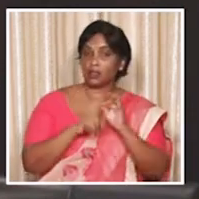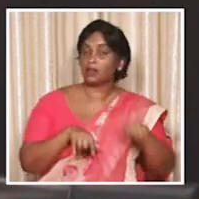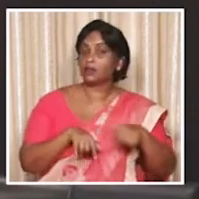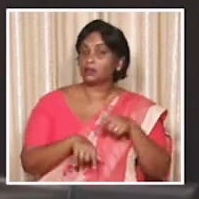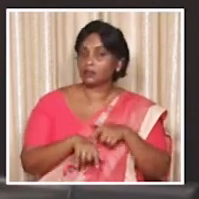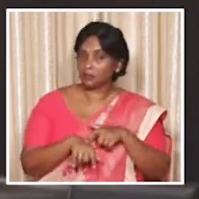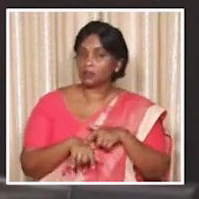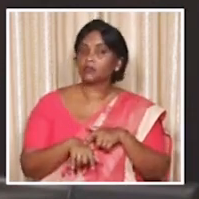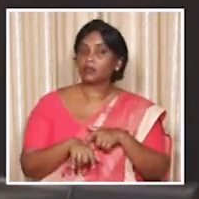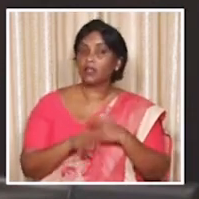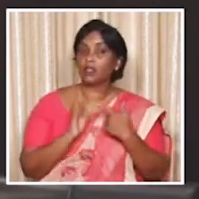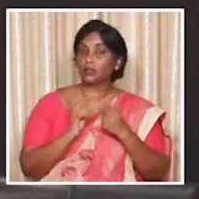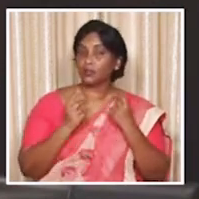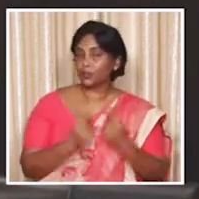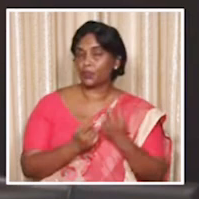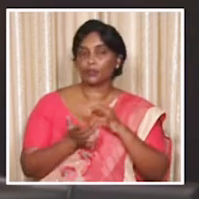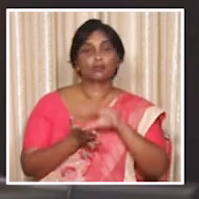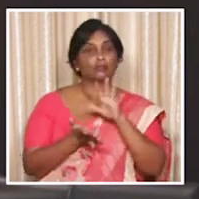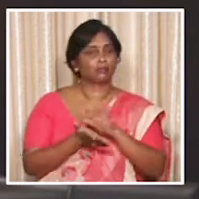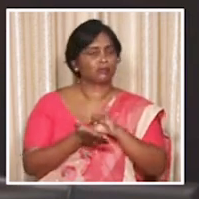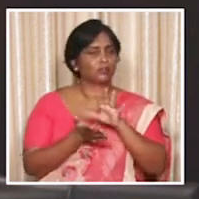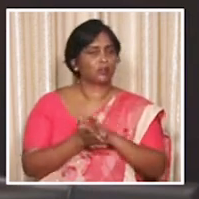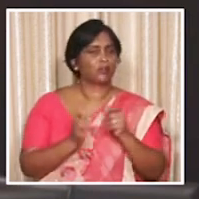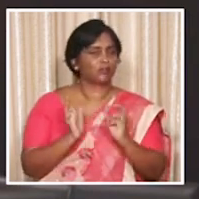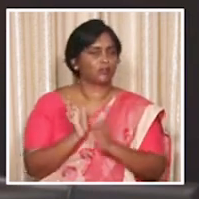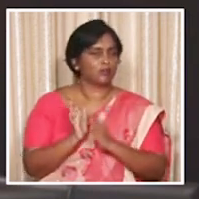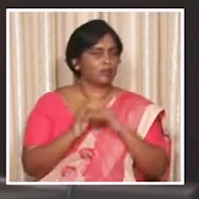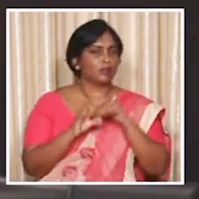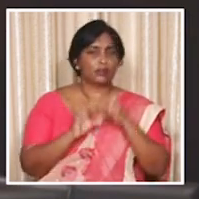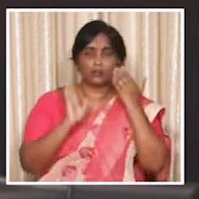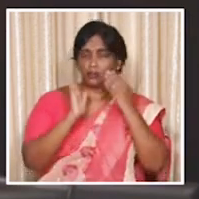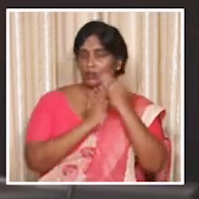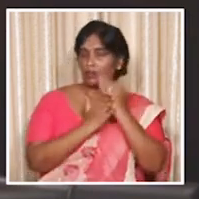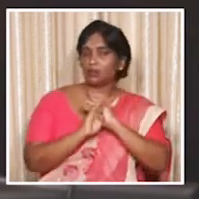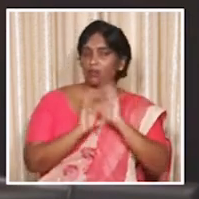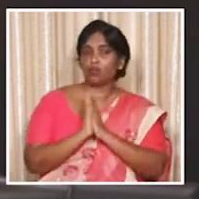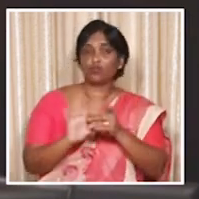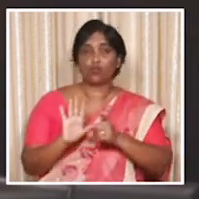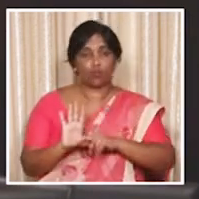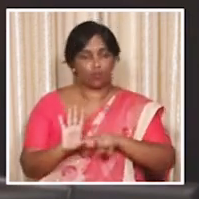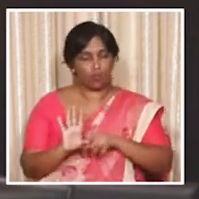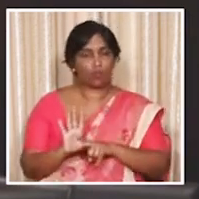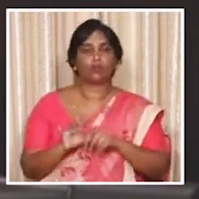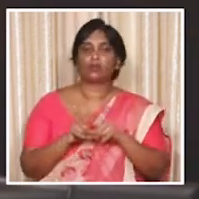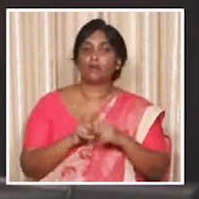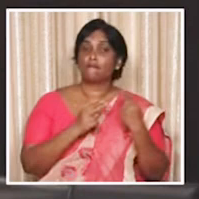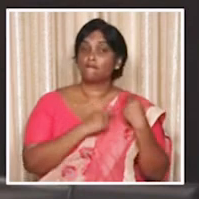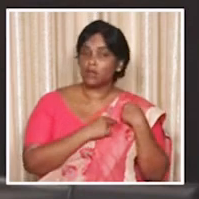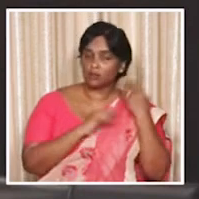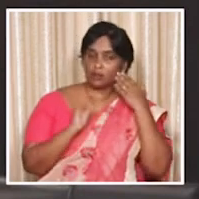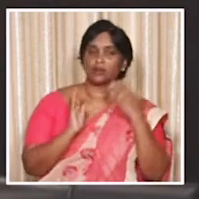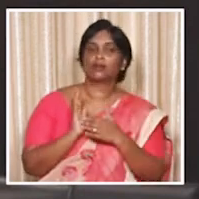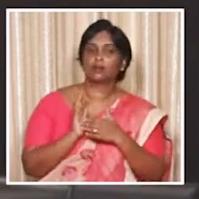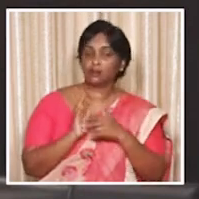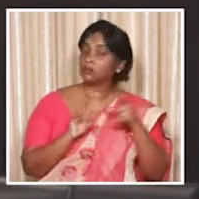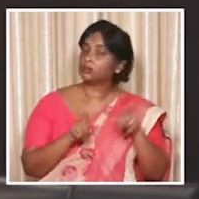වෙලාවේ තාක්ෂණිකව ගත යුතු ක්‍රියාමාර්ග ටික මේ කමිටුවේදී තෙලිදරව් වුණු කාරණා වුණුව සම්බන්ධයෙන් කාරණා ඒ වගේම වගවීම සම්බන්ධයෙන්